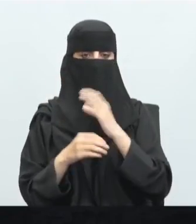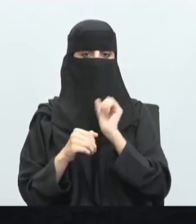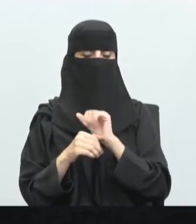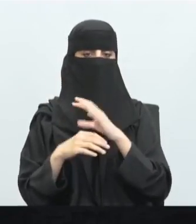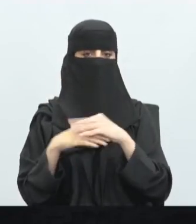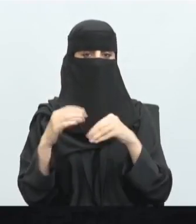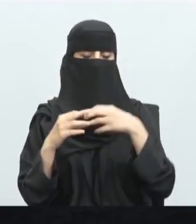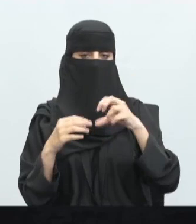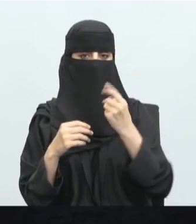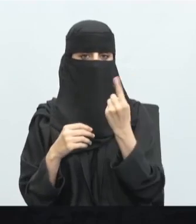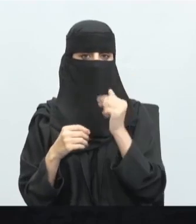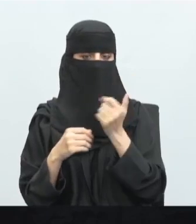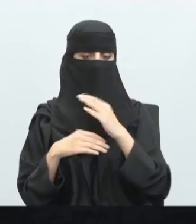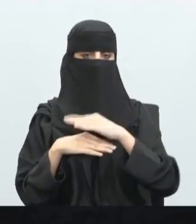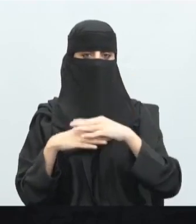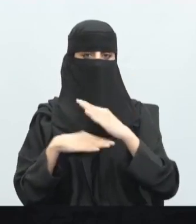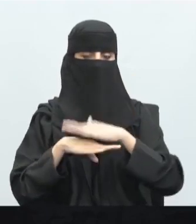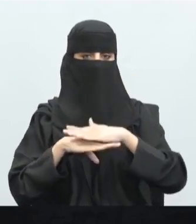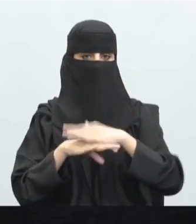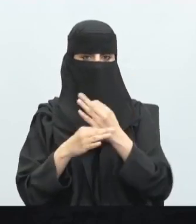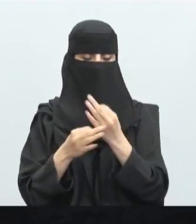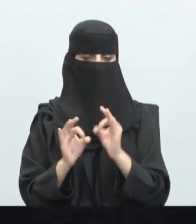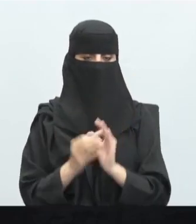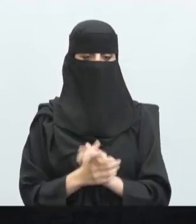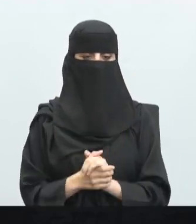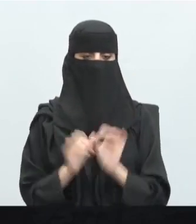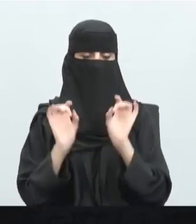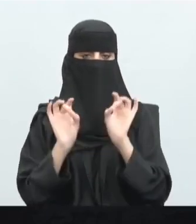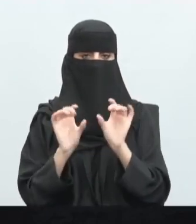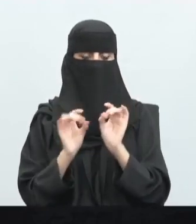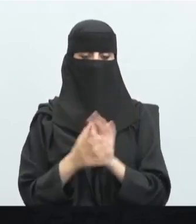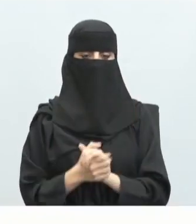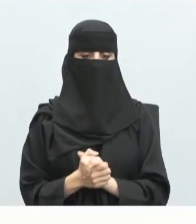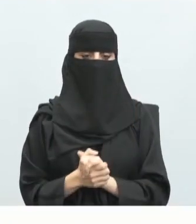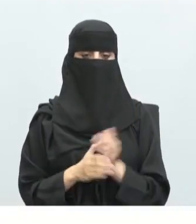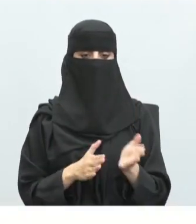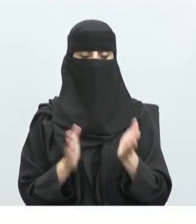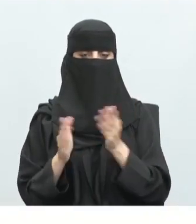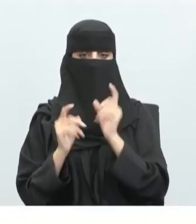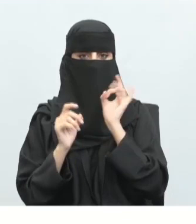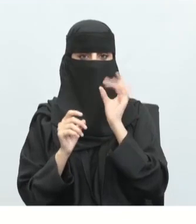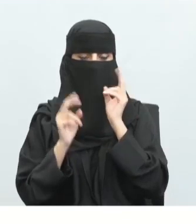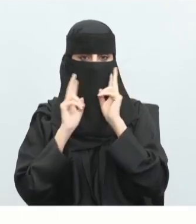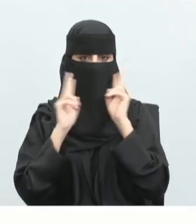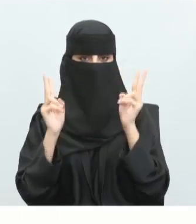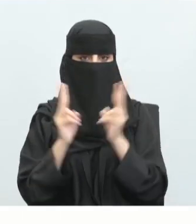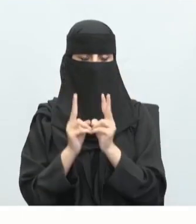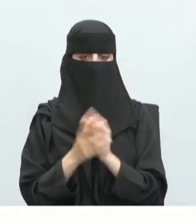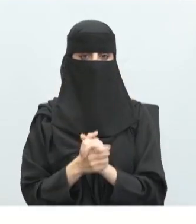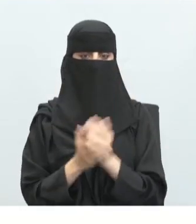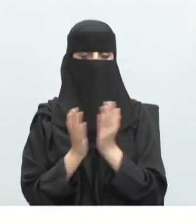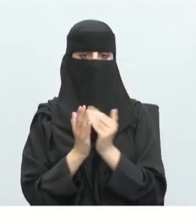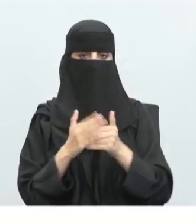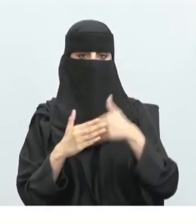وفضائل بارك الله فيكم ايها الابطال ونلتقي باذن الله سبحانه وتعالى في